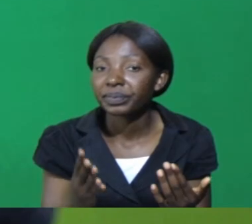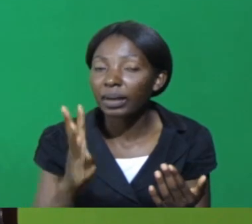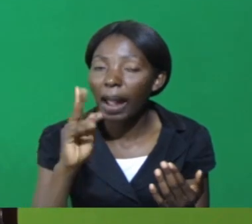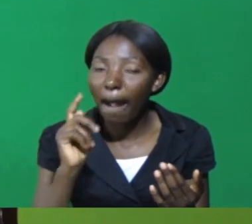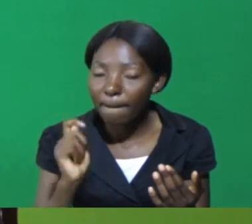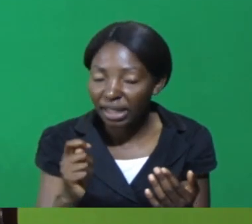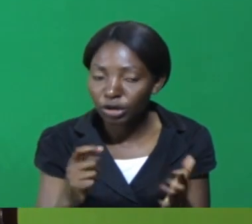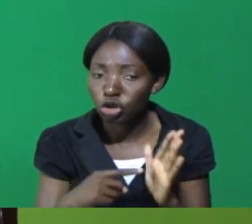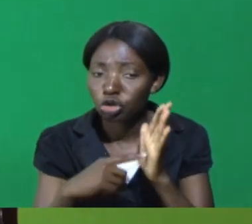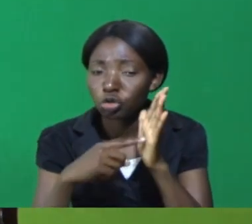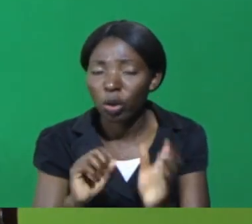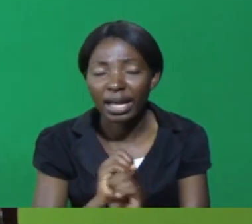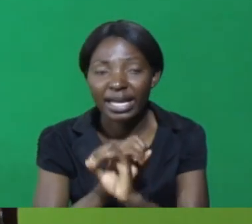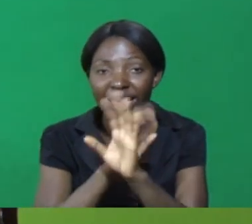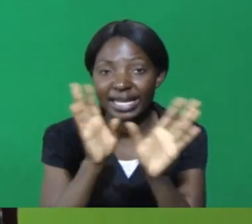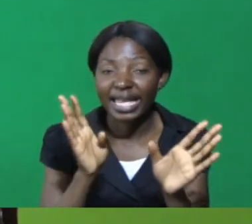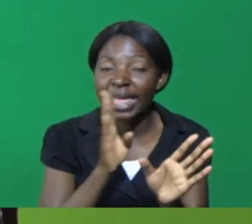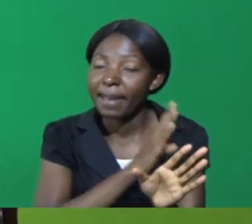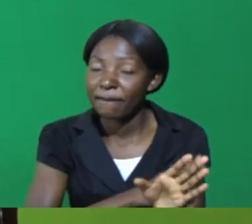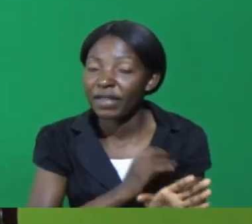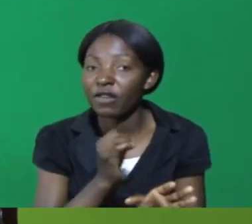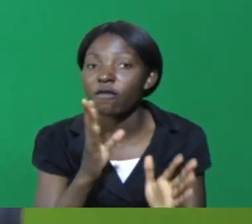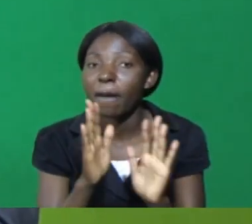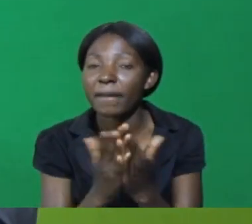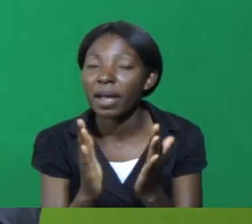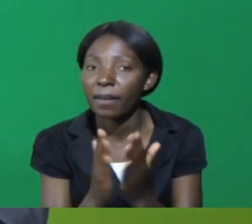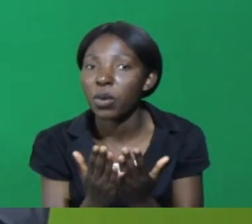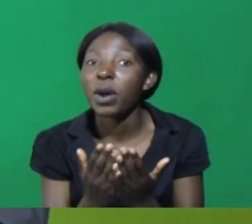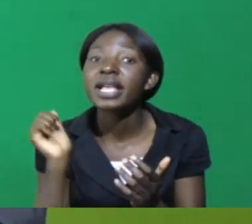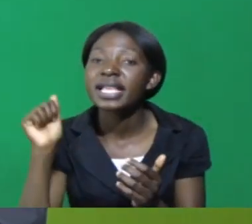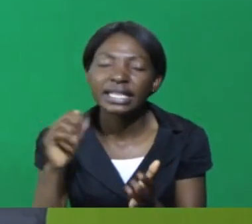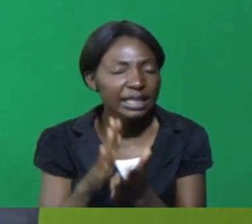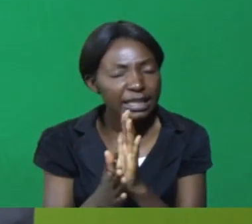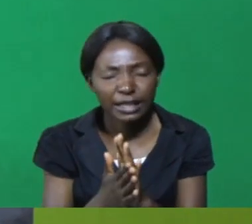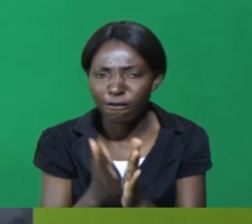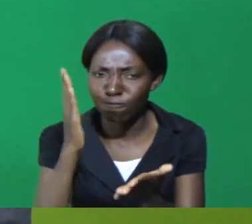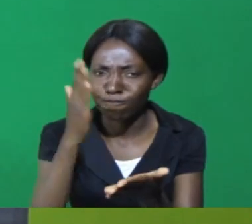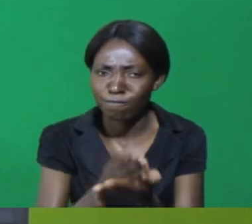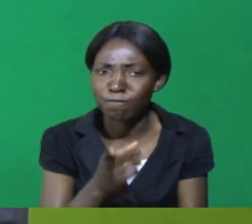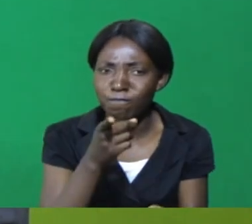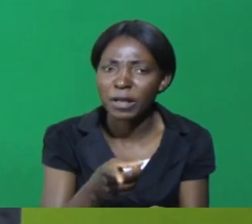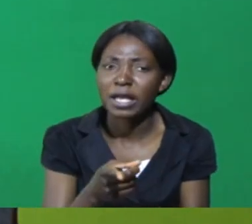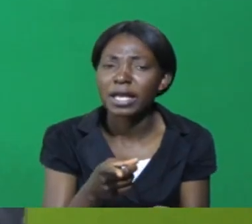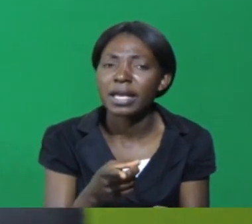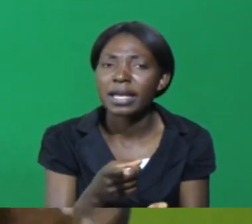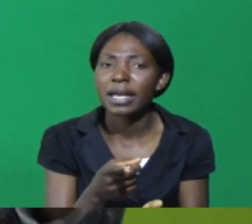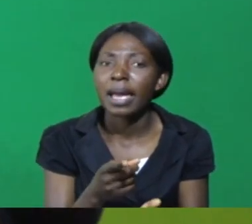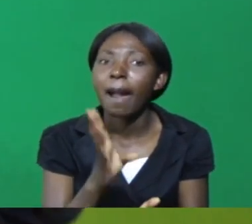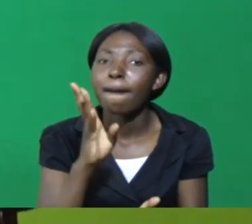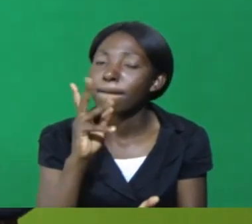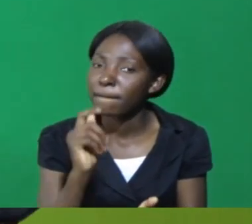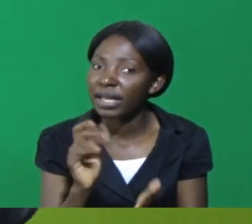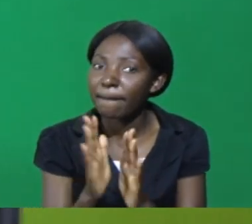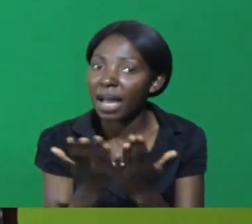Asi vaburitsa pachena tsika yebhaibheri. Yekuti kunyangwe risinganoti dyo kakawanda, asi